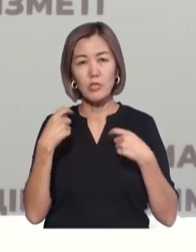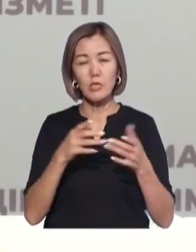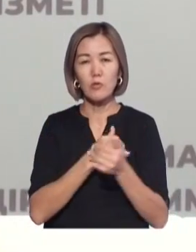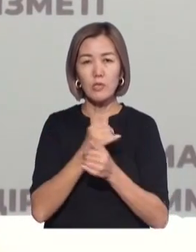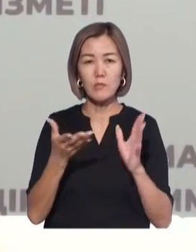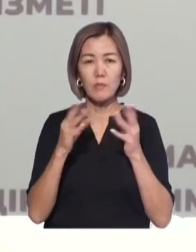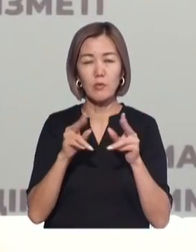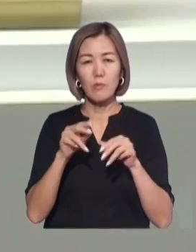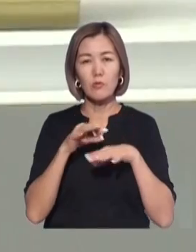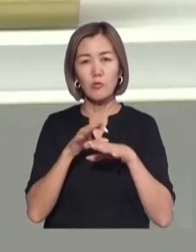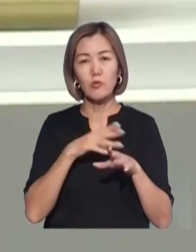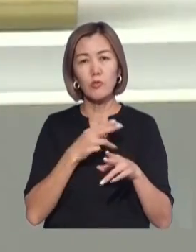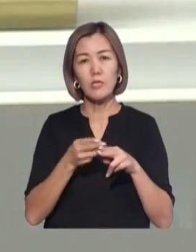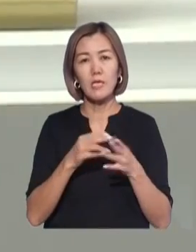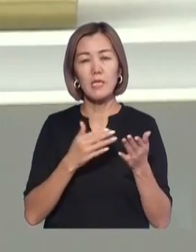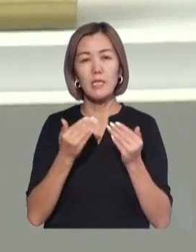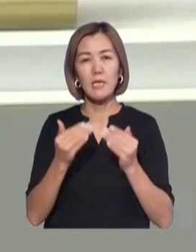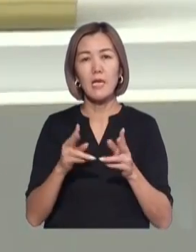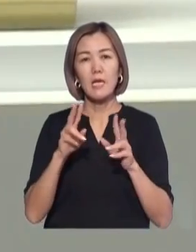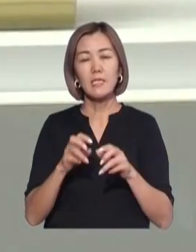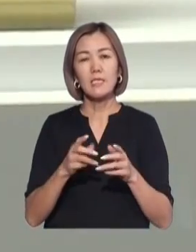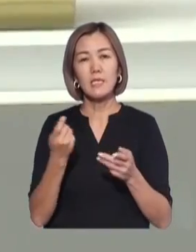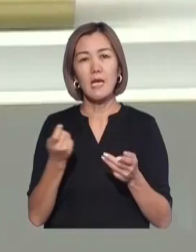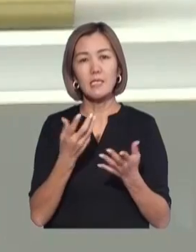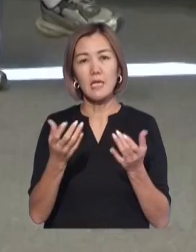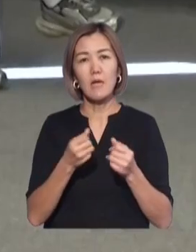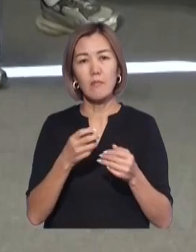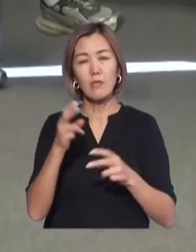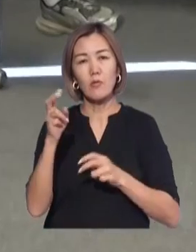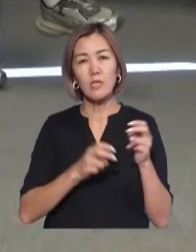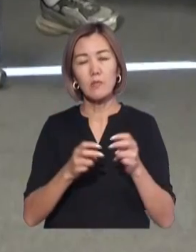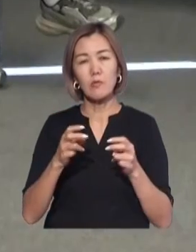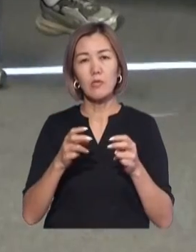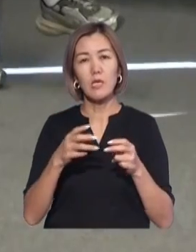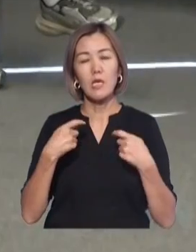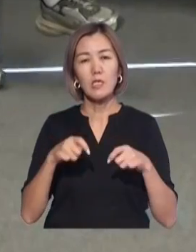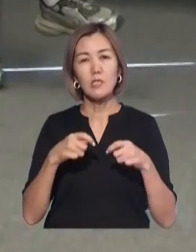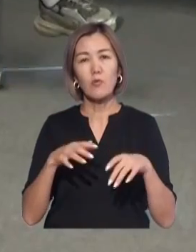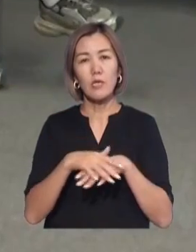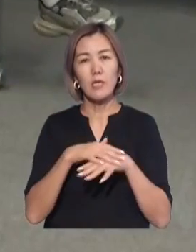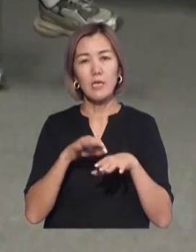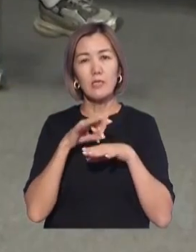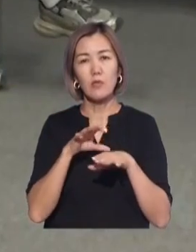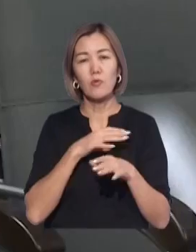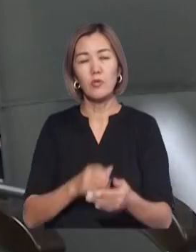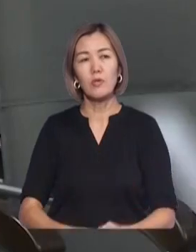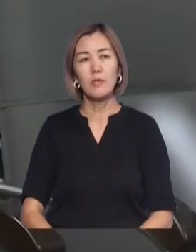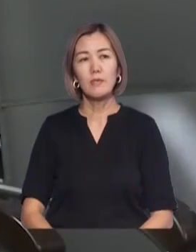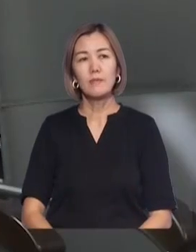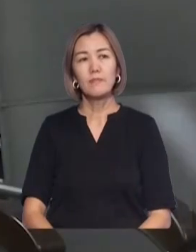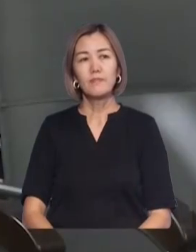қызметтері бойынша мониторинг жүргізген. Енді кезекті тексеріс астық қабылдау кәсіпорындарында сауда нарығында өтті.